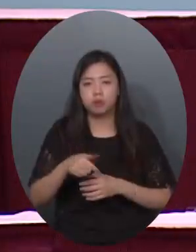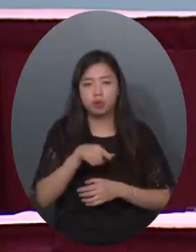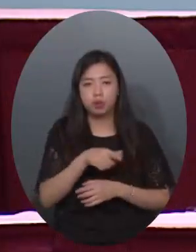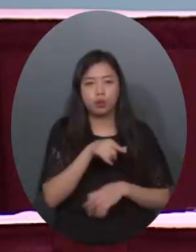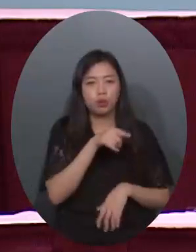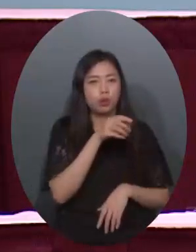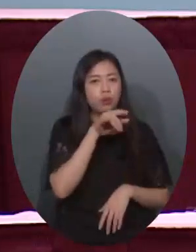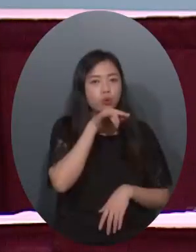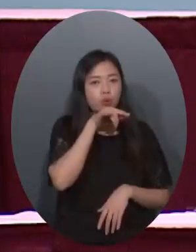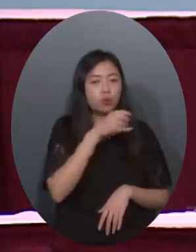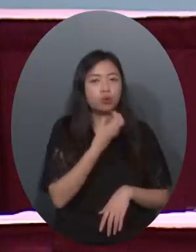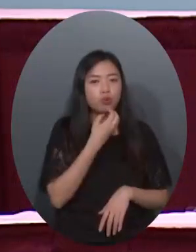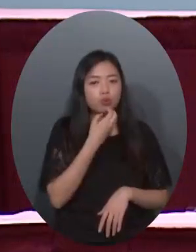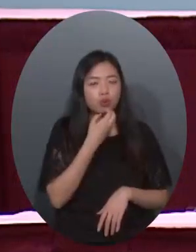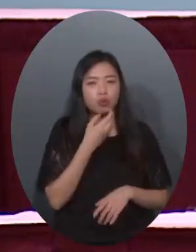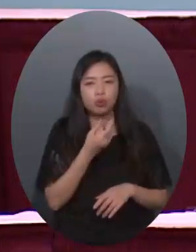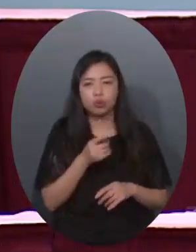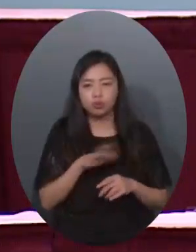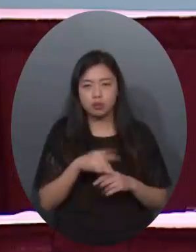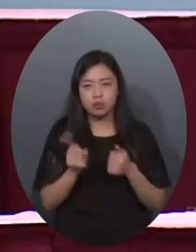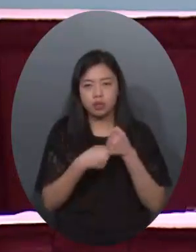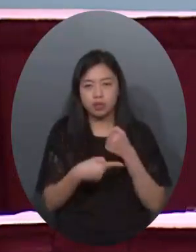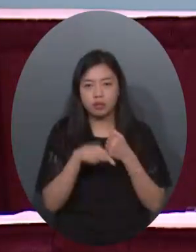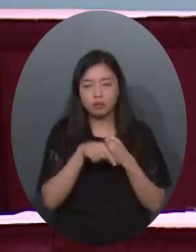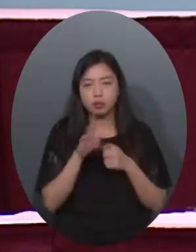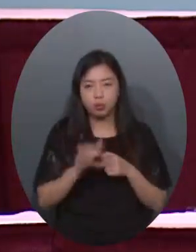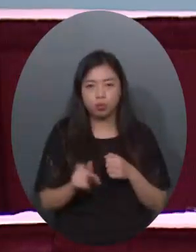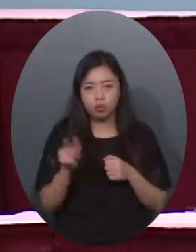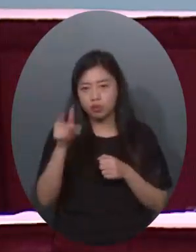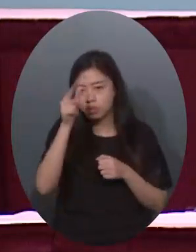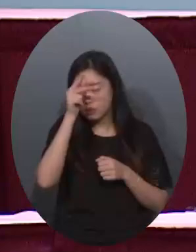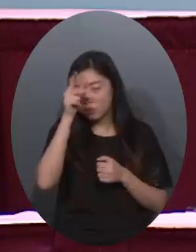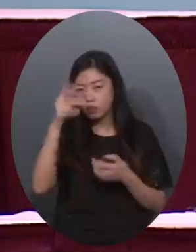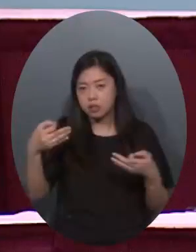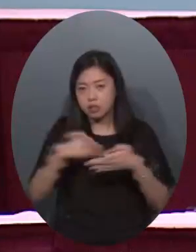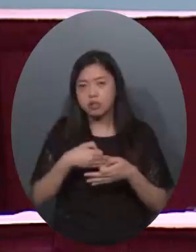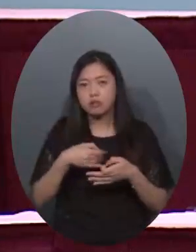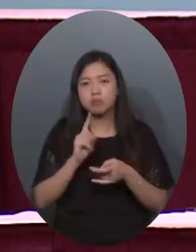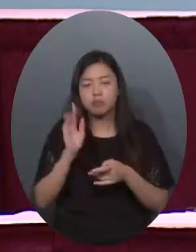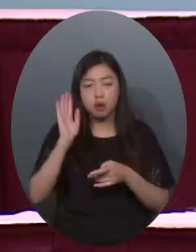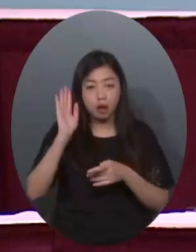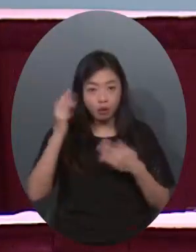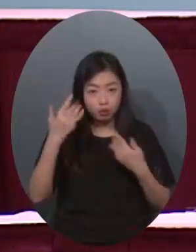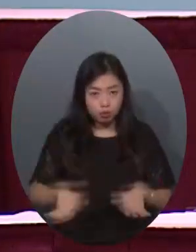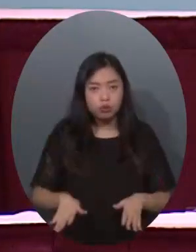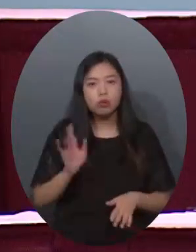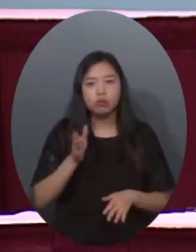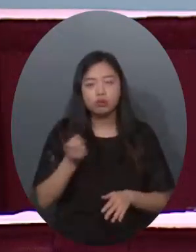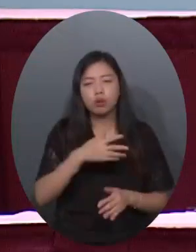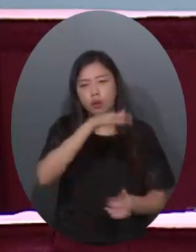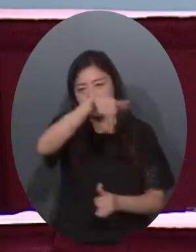東站第一期發展項目，將取決於與政府簽訂項目合約後才進行招